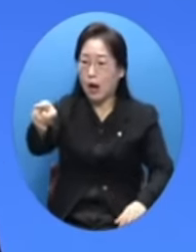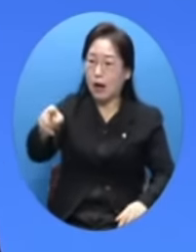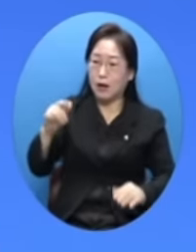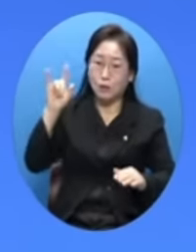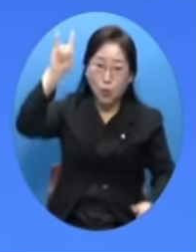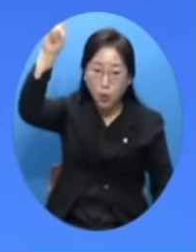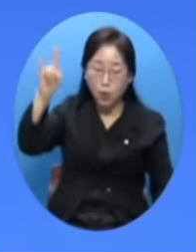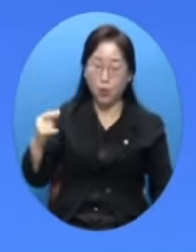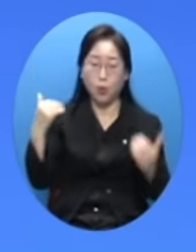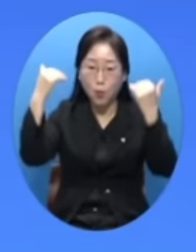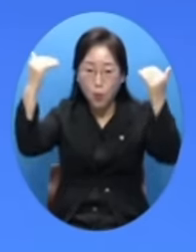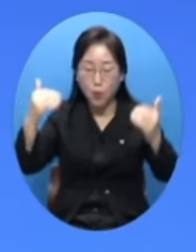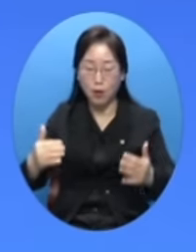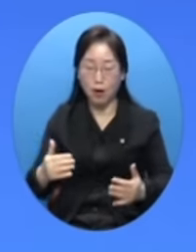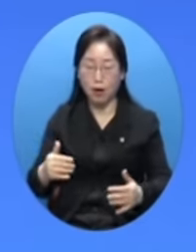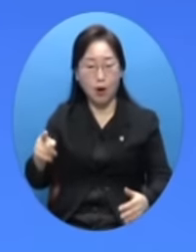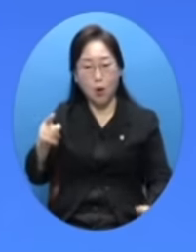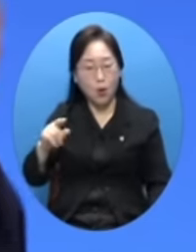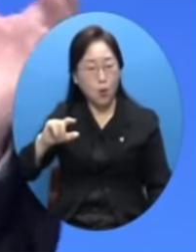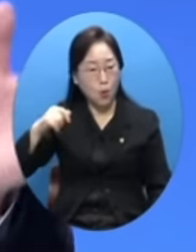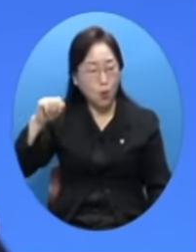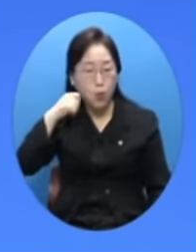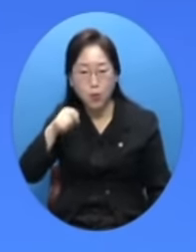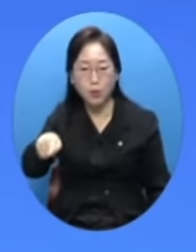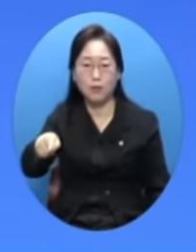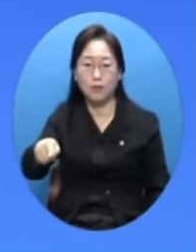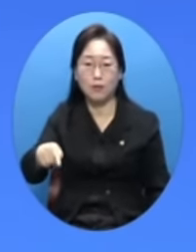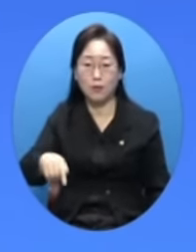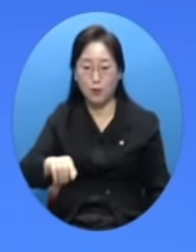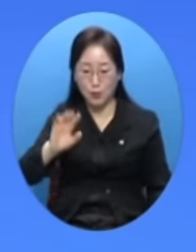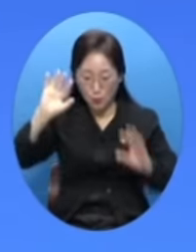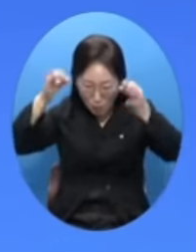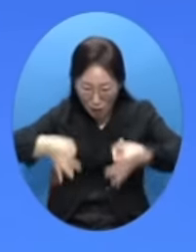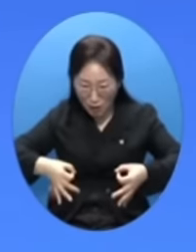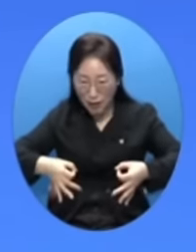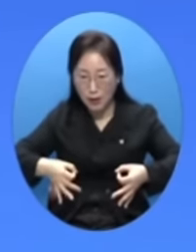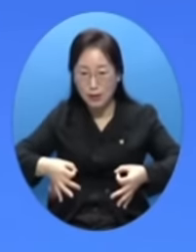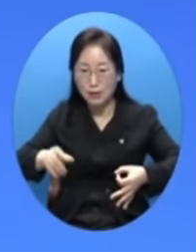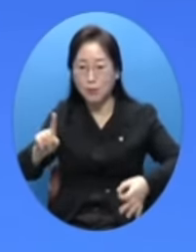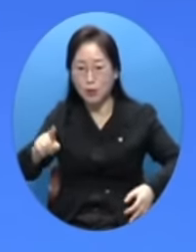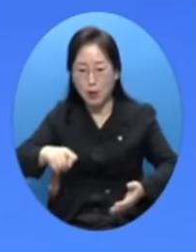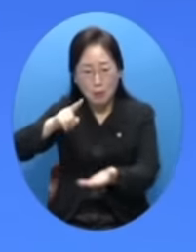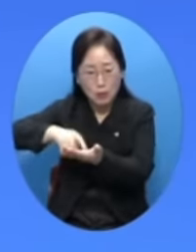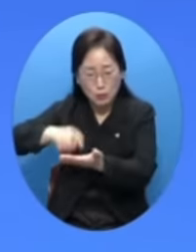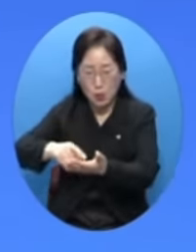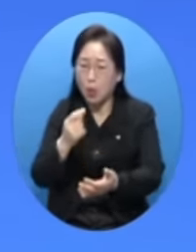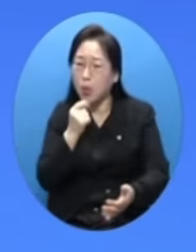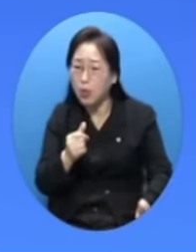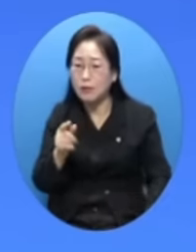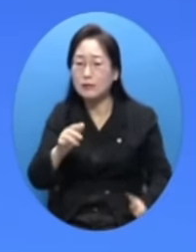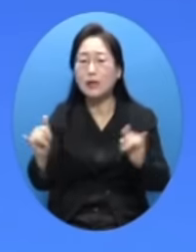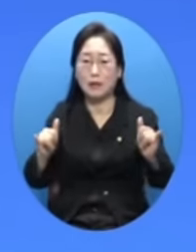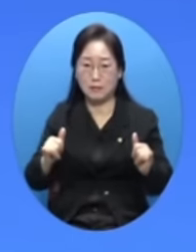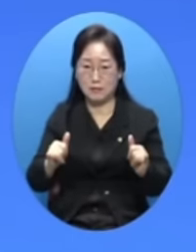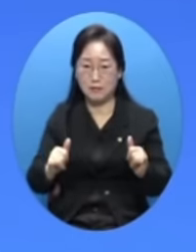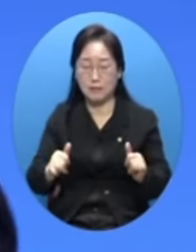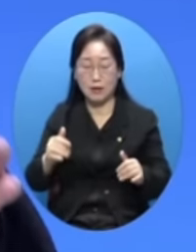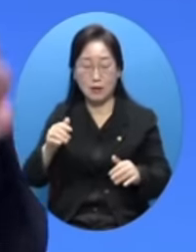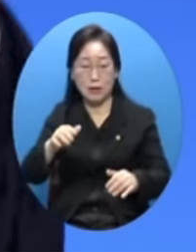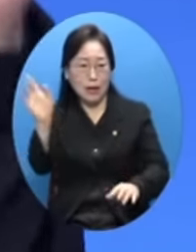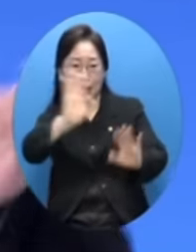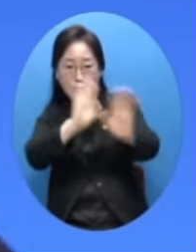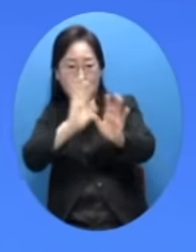들이고 그 땅을 우리 삼기는 땅이고 우리는 그들 앞에 볼 때 메뚜기 같은 존재입니다 그때 갈레 말합니다